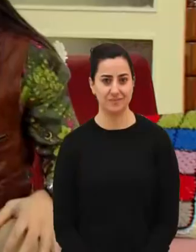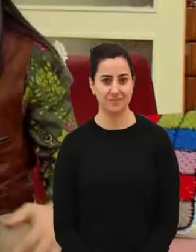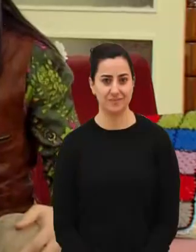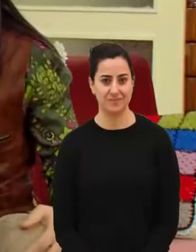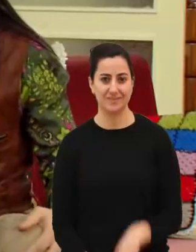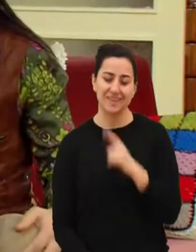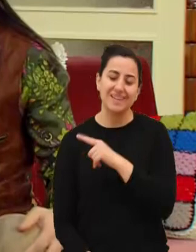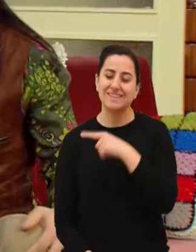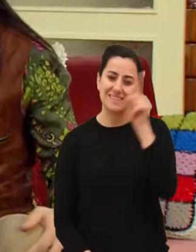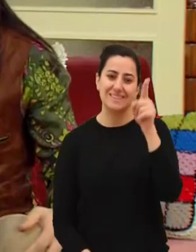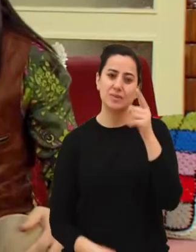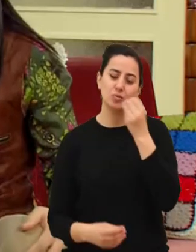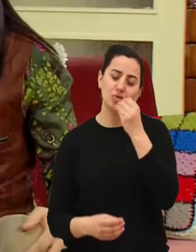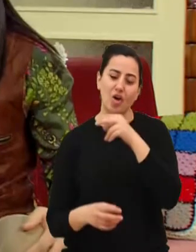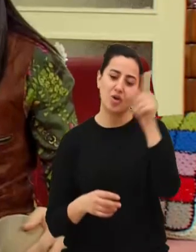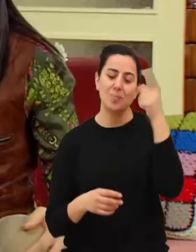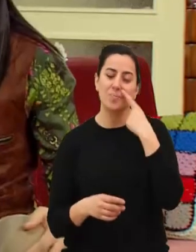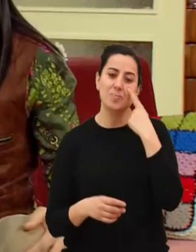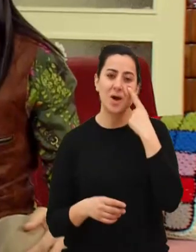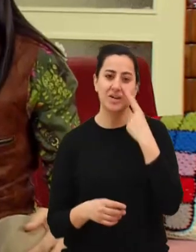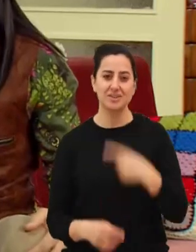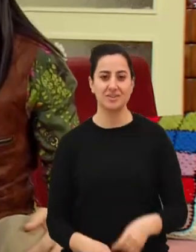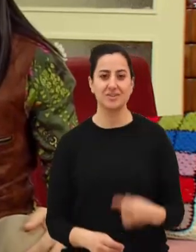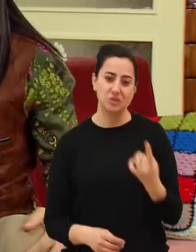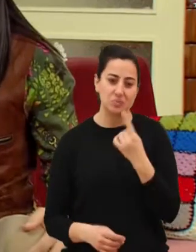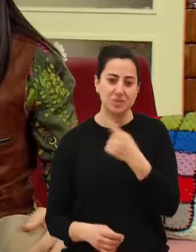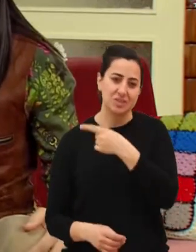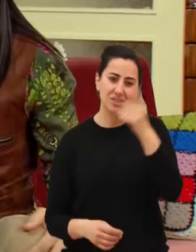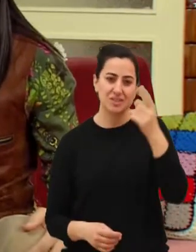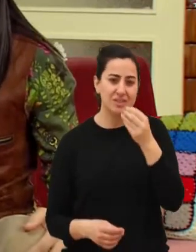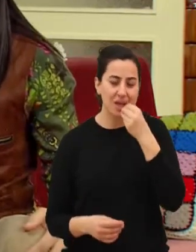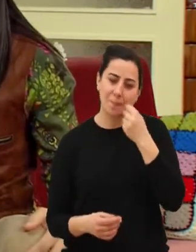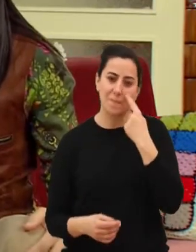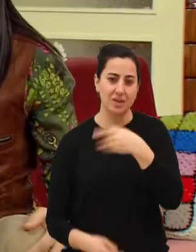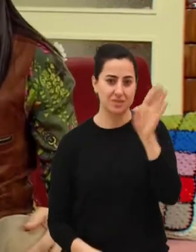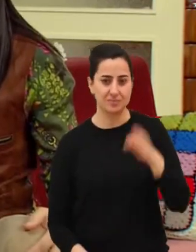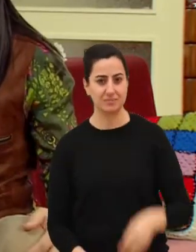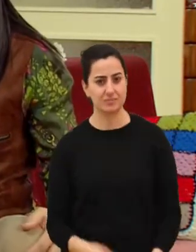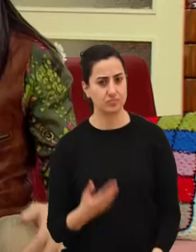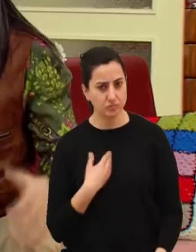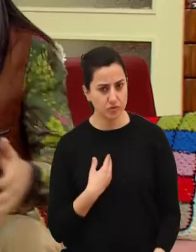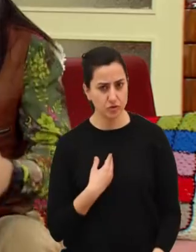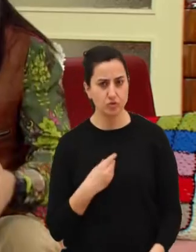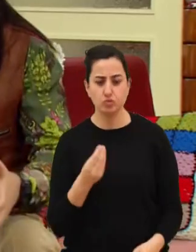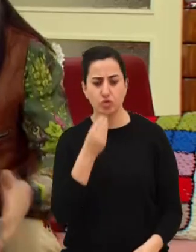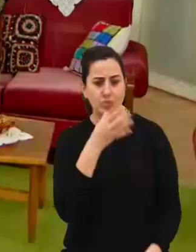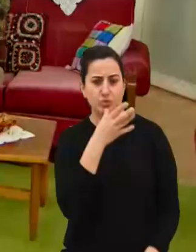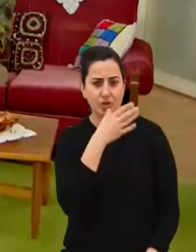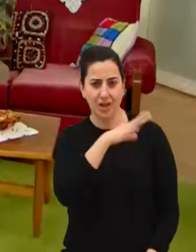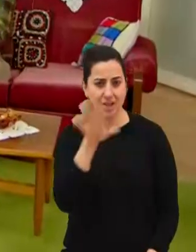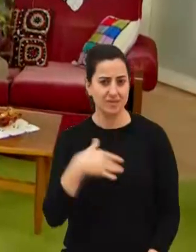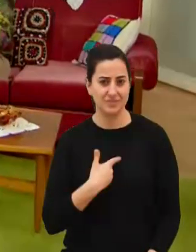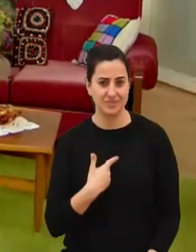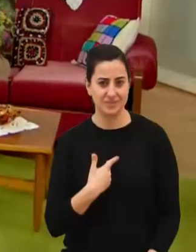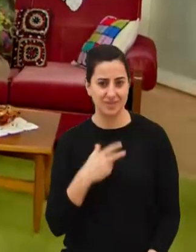Hadi, hadi sen bir içeri, bir mutfağa bir git. Bak bakalım orada bir şeyler, bir yap bak bakalım mutfakta neler var. Ya bakacağım, var mutfakta ne var belli ya. Pef size